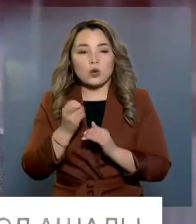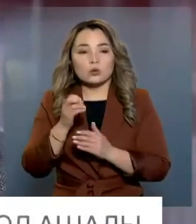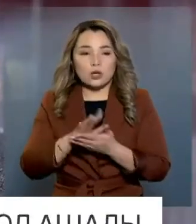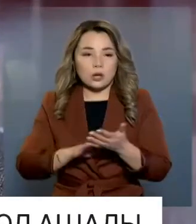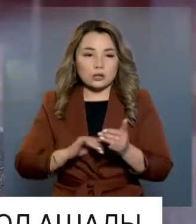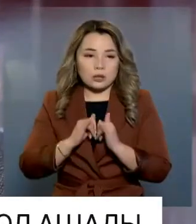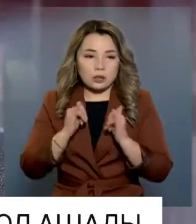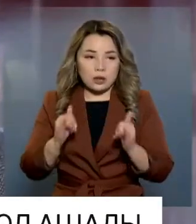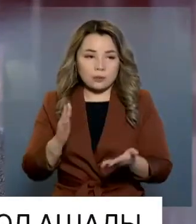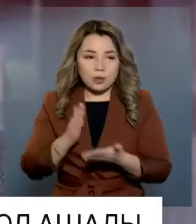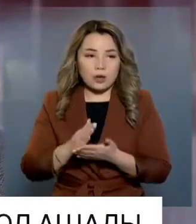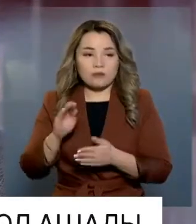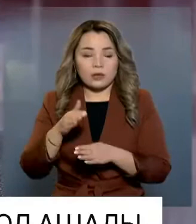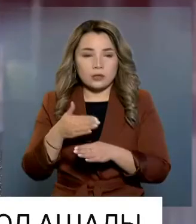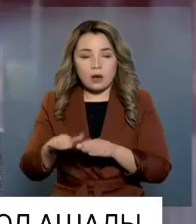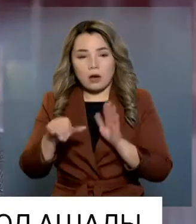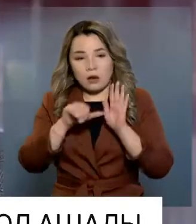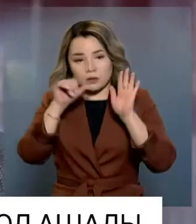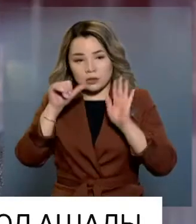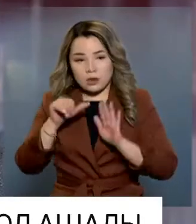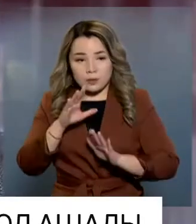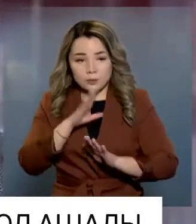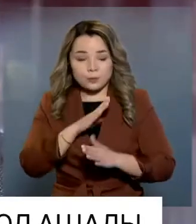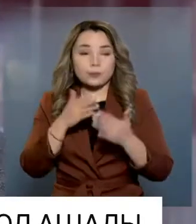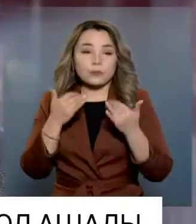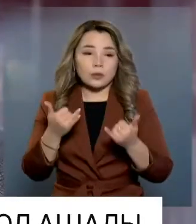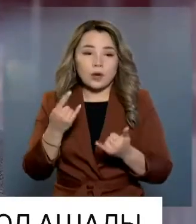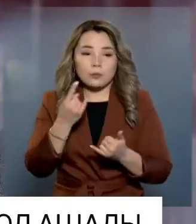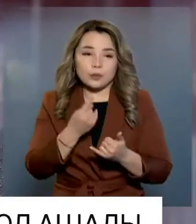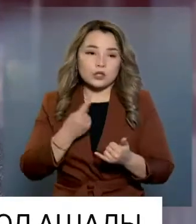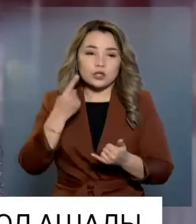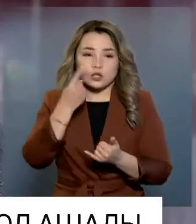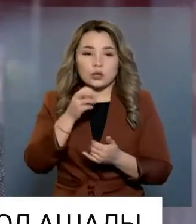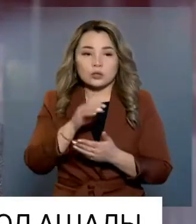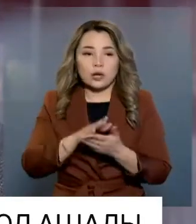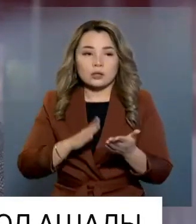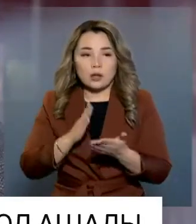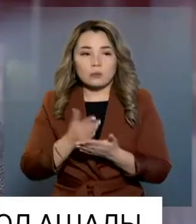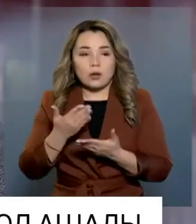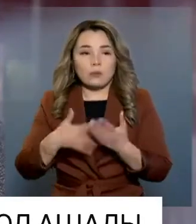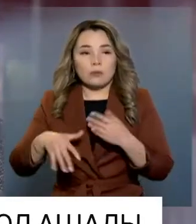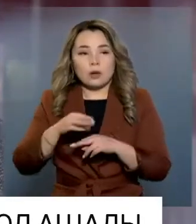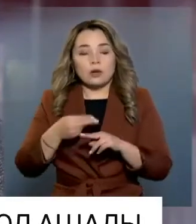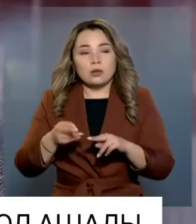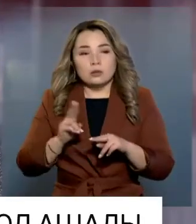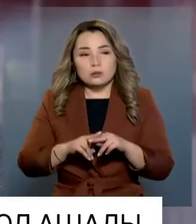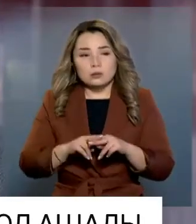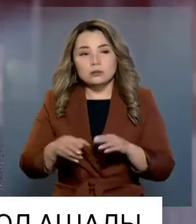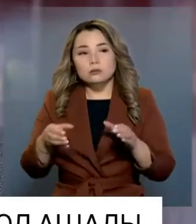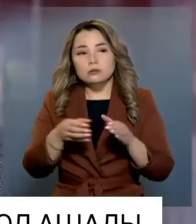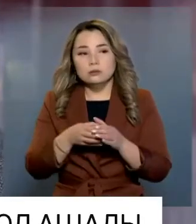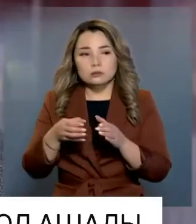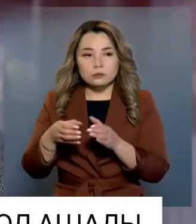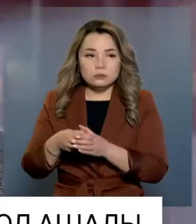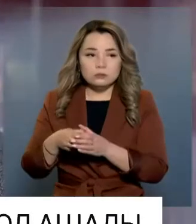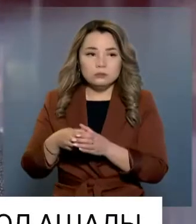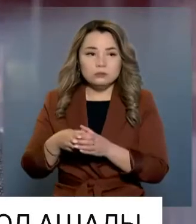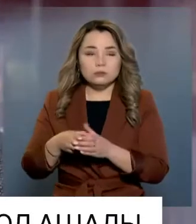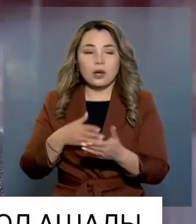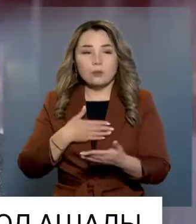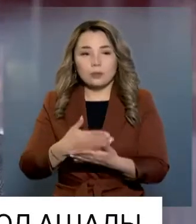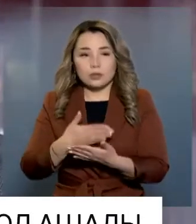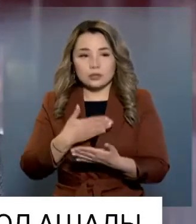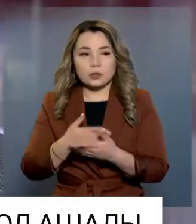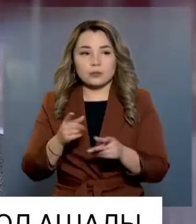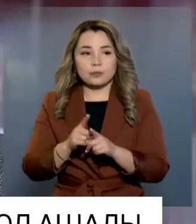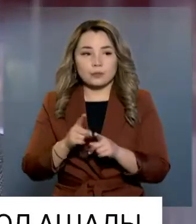Егер бұрын филиалды ашу үшін 6 ай керек болатын болса, енді ол 1 жылға дейін ұзартылды. Бұның барлығы да партиялық